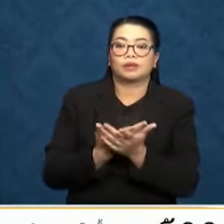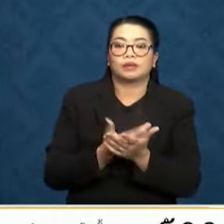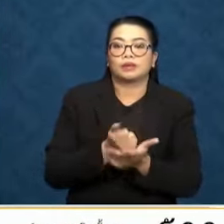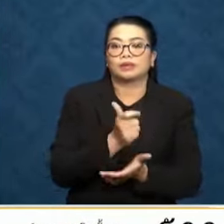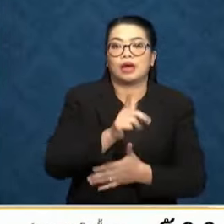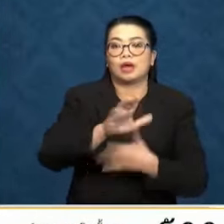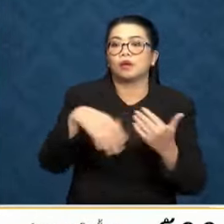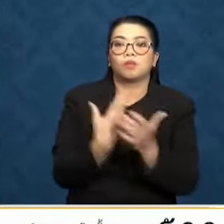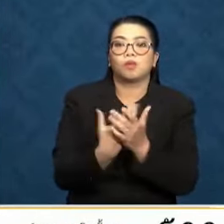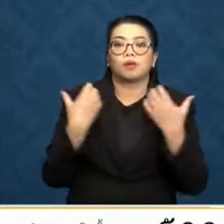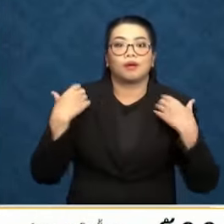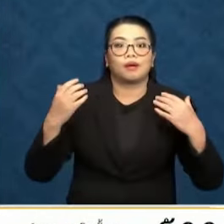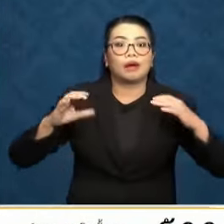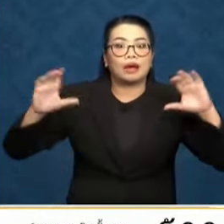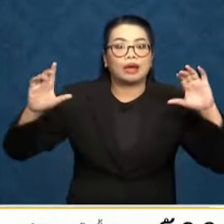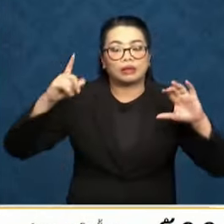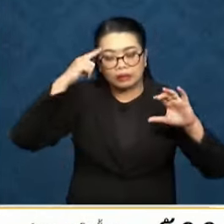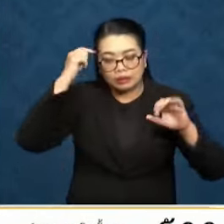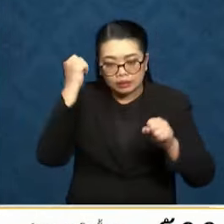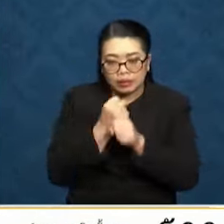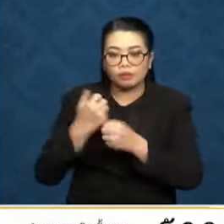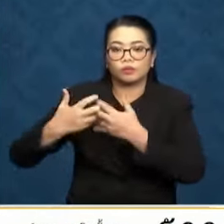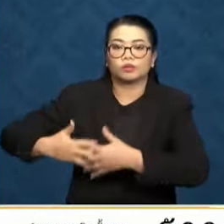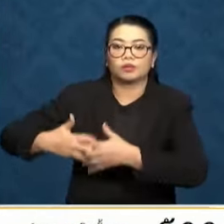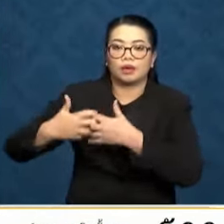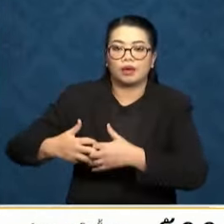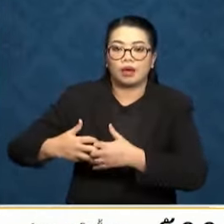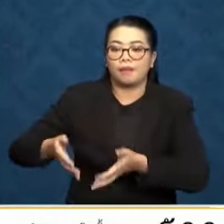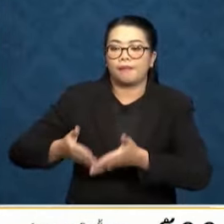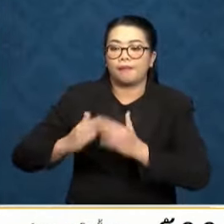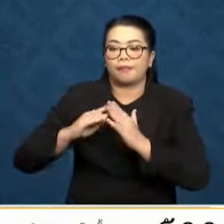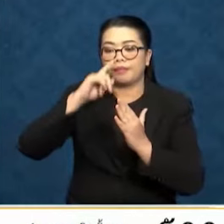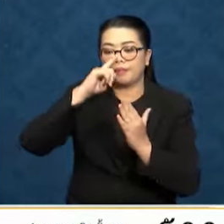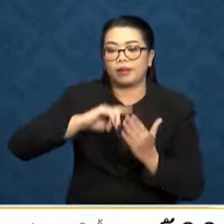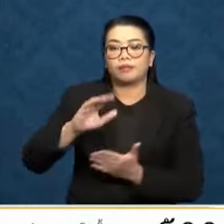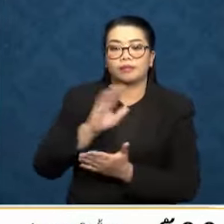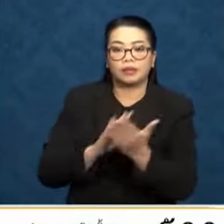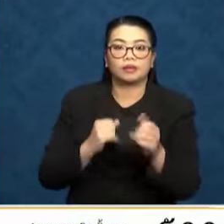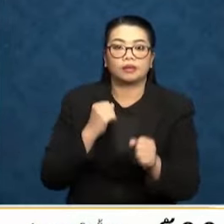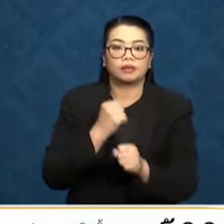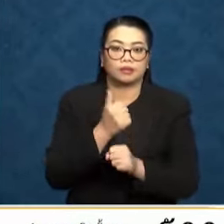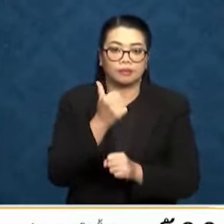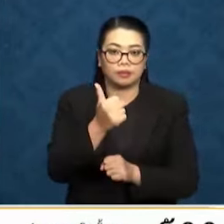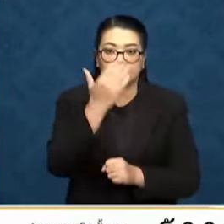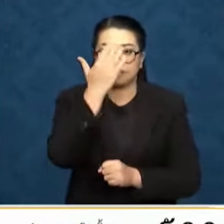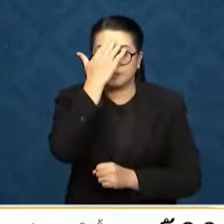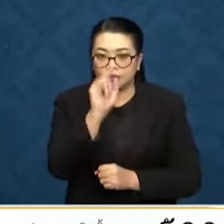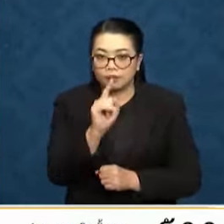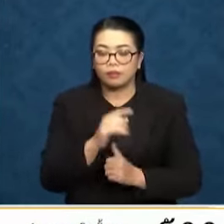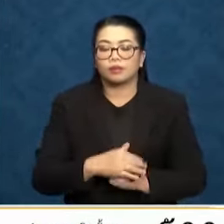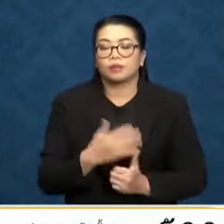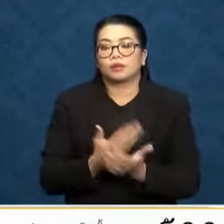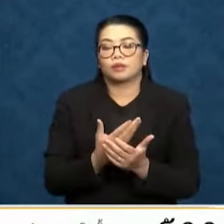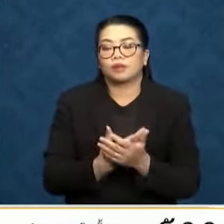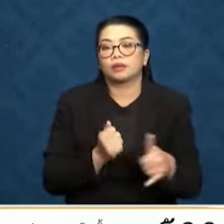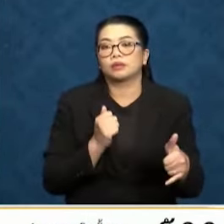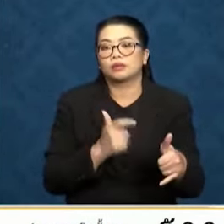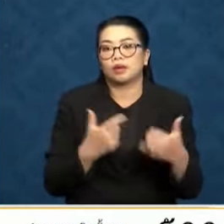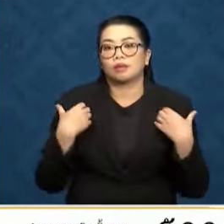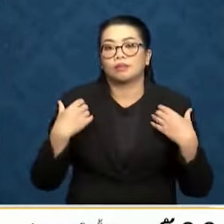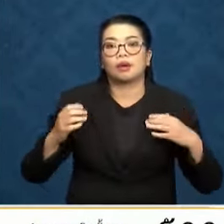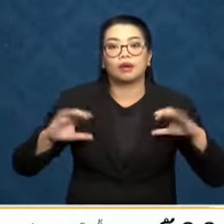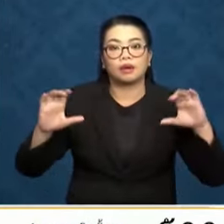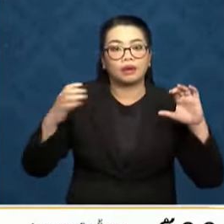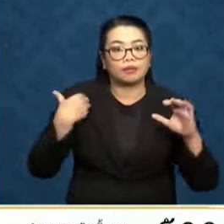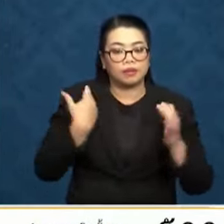รัฐทั้งหมดเนี่ยเพื่อสร้างส้างอุตสาหกรรมให้เกิดขึ้นในประเทศไทยค่ะท่านประธานเพราะรายจ่ายภาครัฐเนี่ยไม่ได้